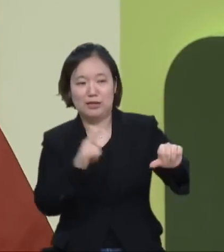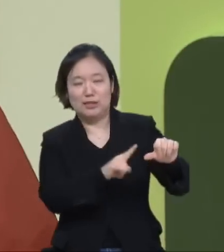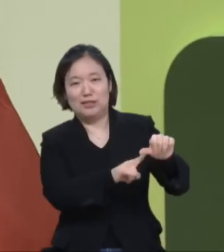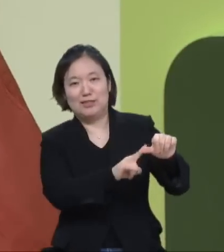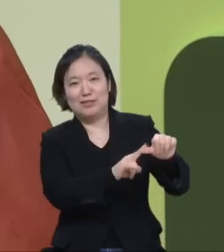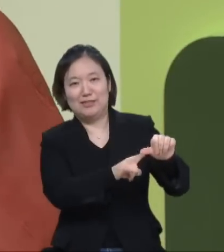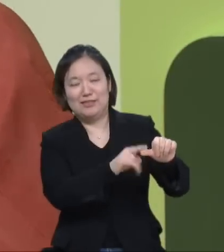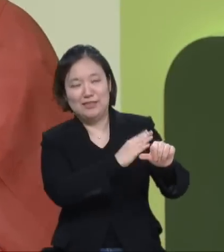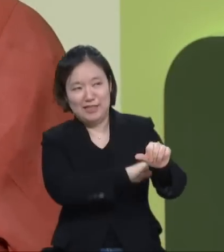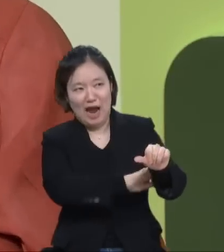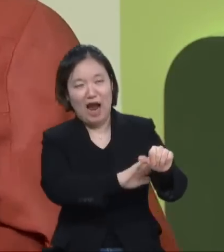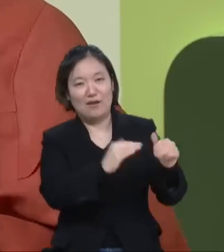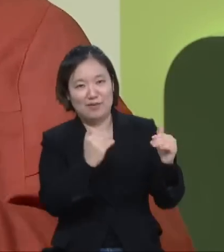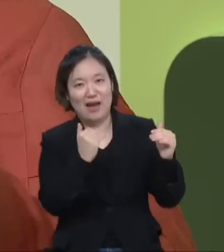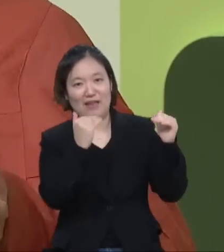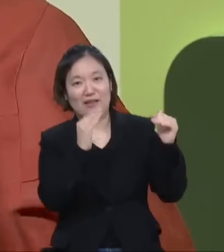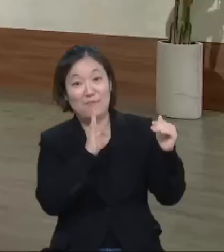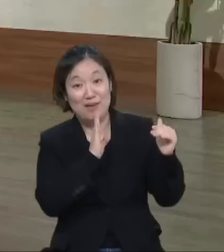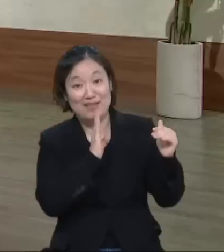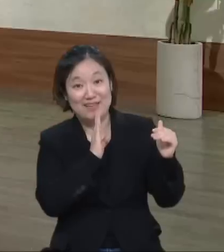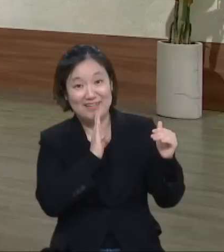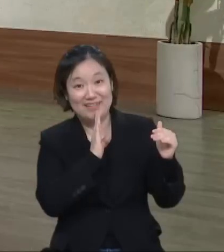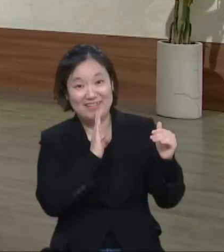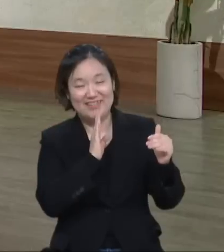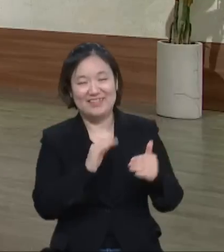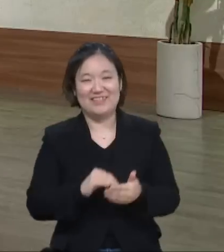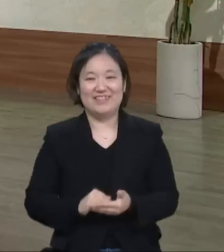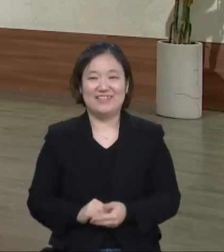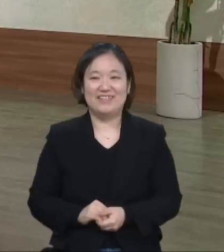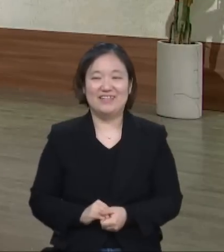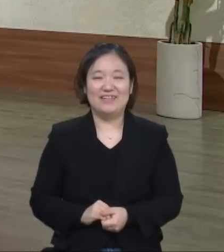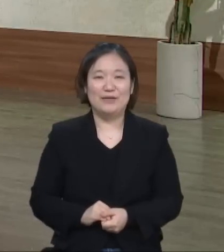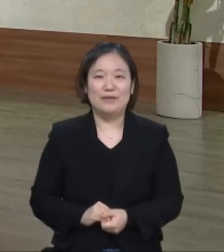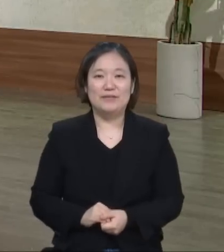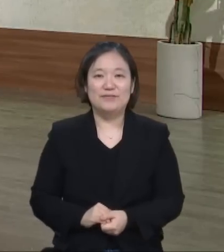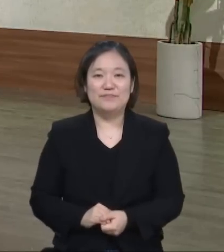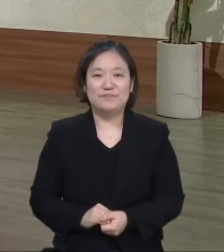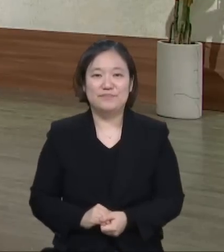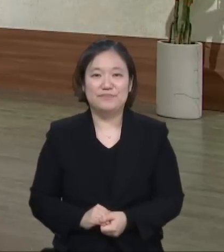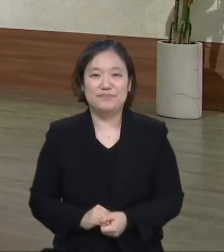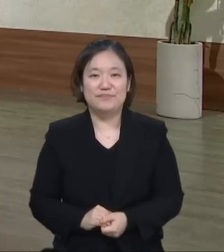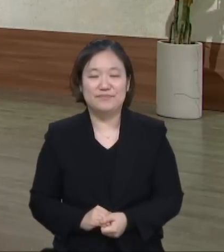같다라는 생각이 들었습니다 근데 좀 누군지 몰라요 아들은 보살님의